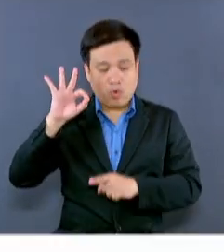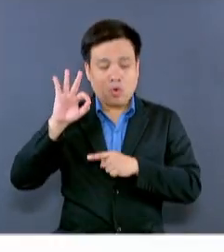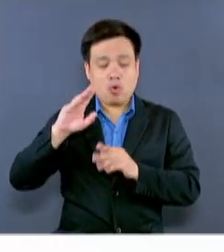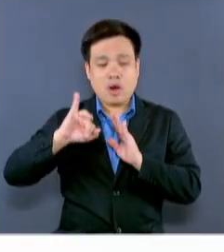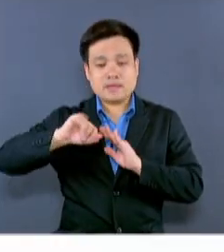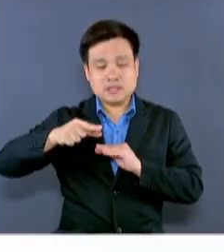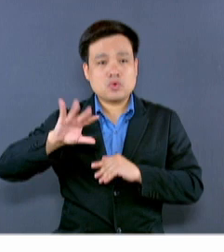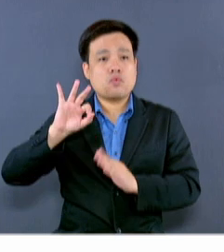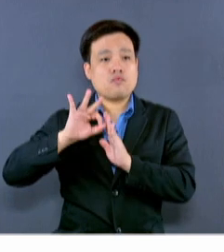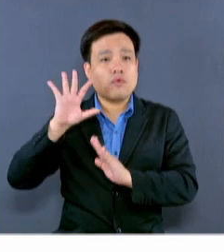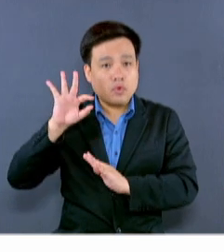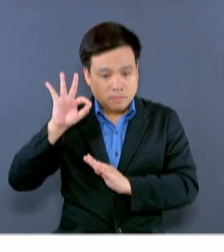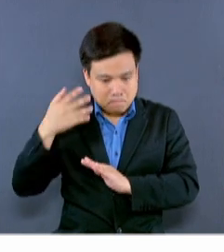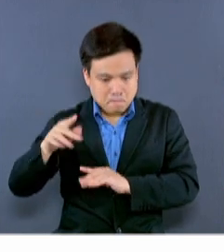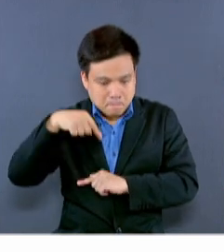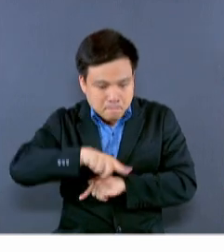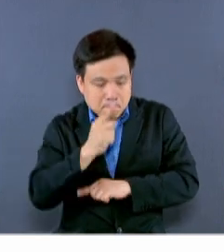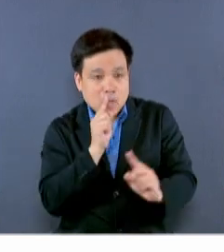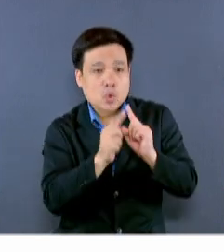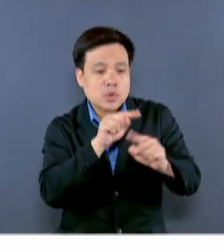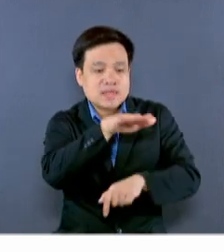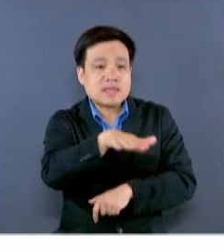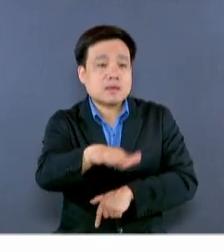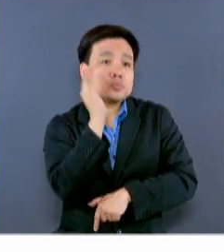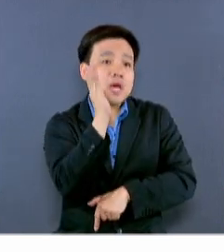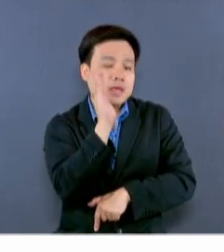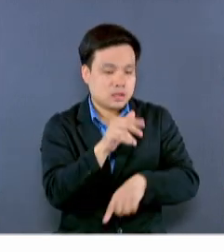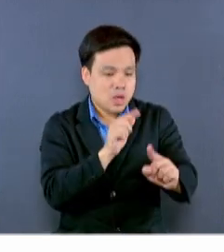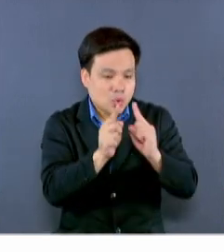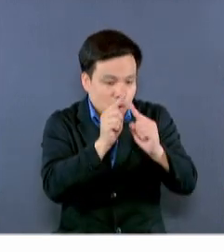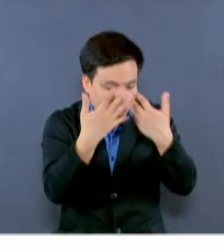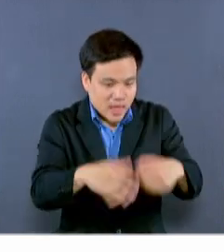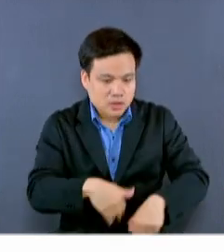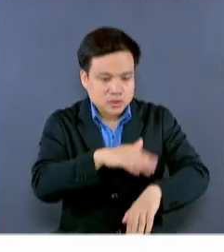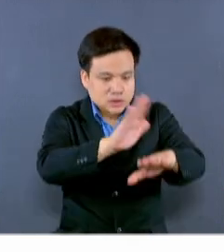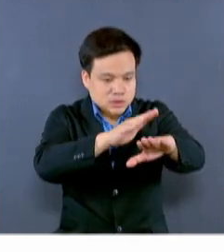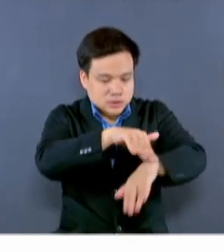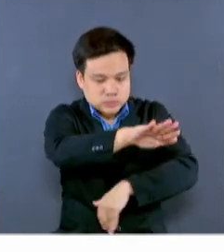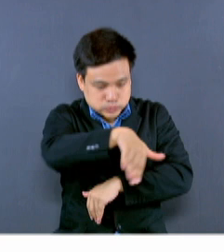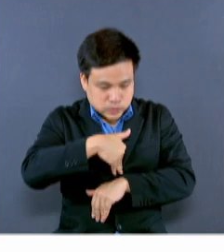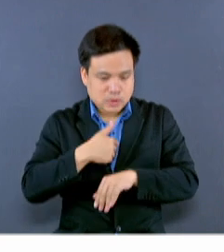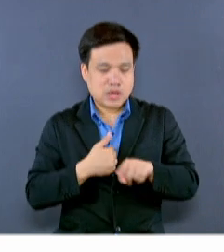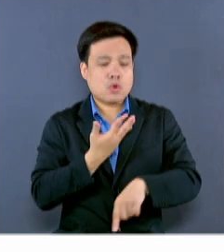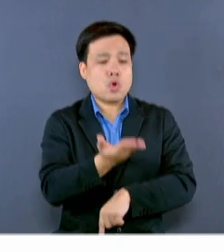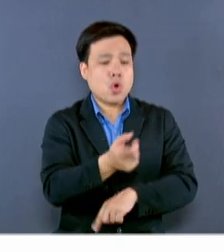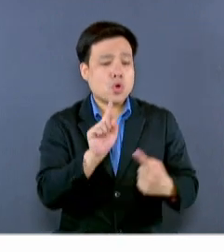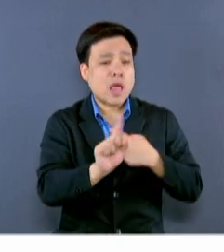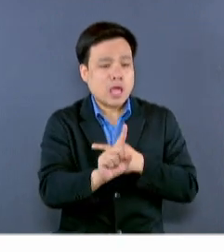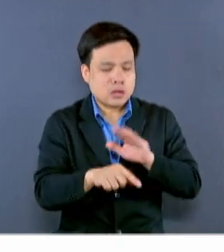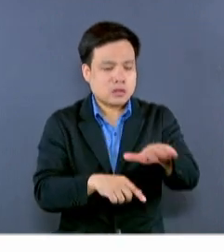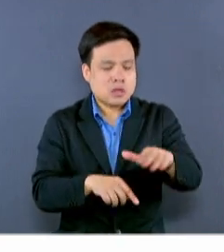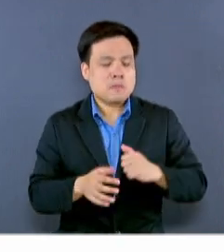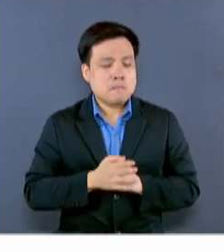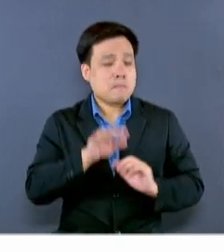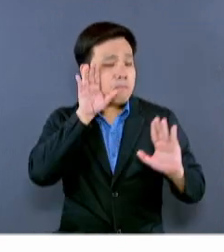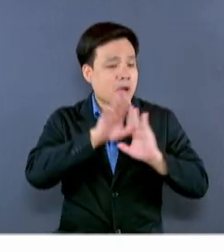หายรายนึงชื่อว่าน้องบีฮะหลังจากนั้นเนี่ยก็ชักชวนให้น้องบีเนี่ยถ่ายรูปูตัวเองขนาดเปลือยกายท่อนบนส่งไปให้แล้ว